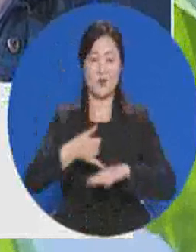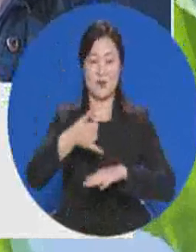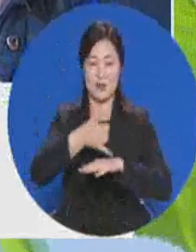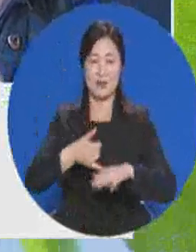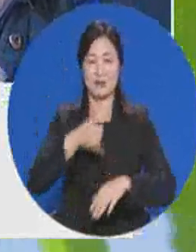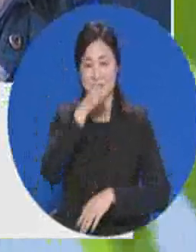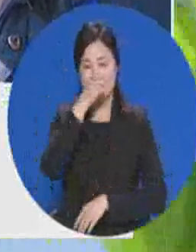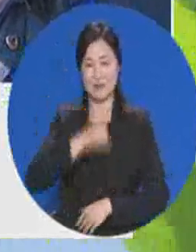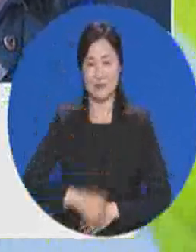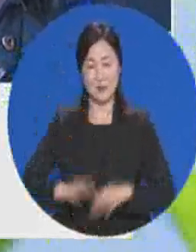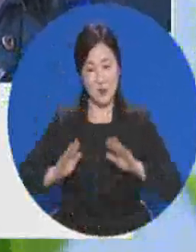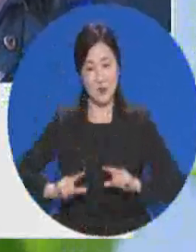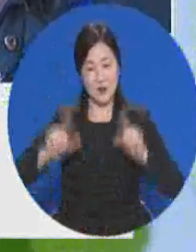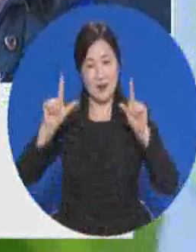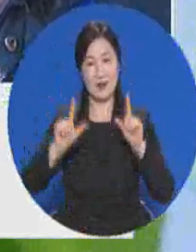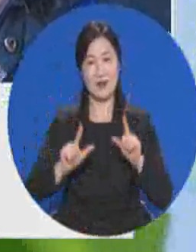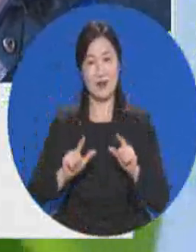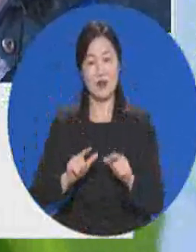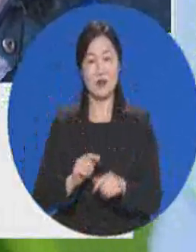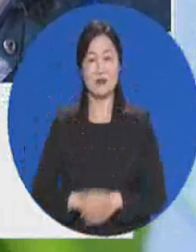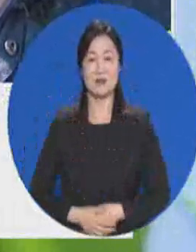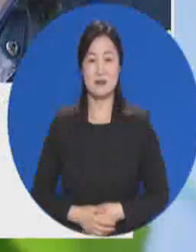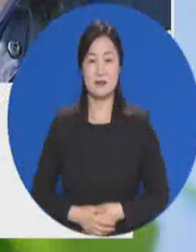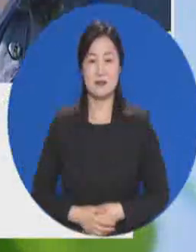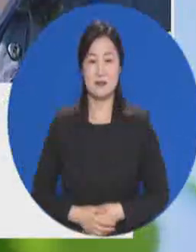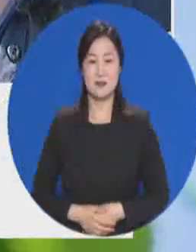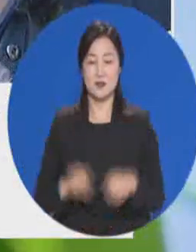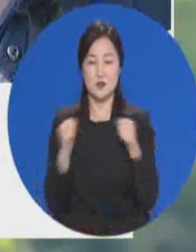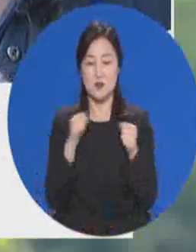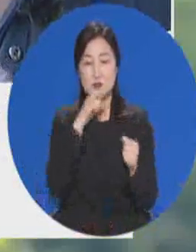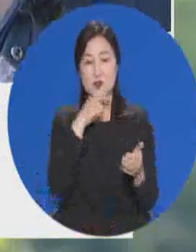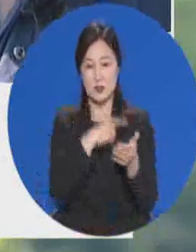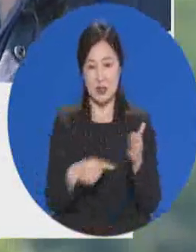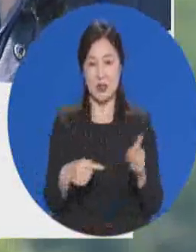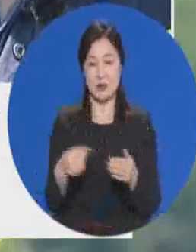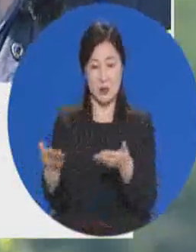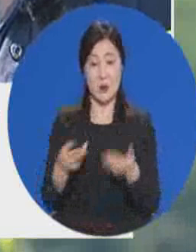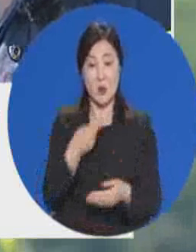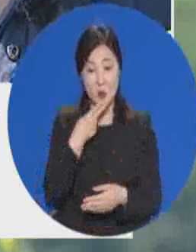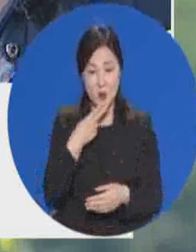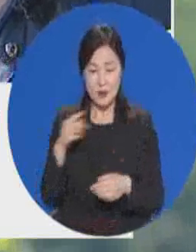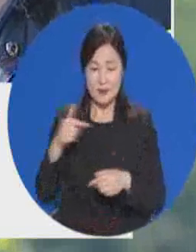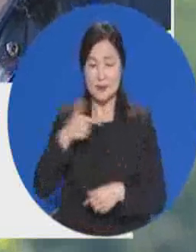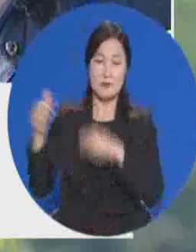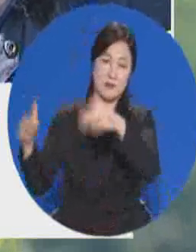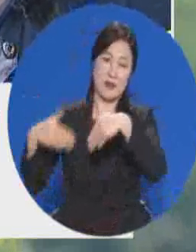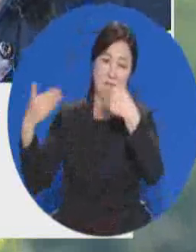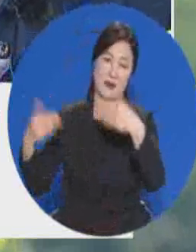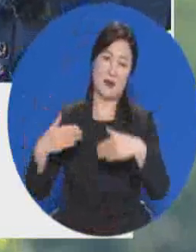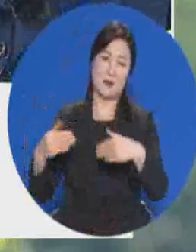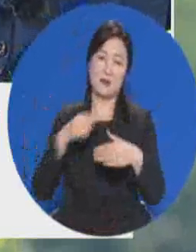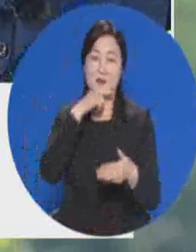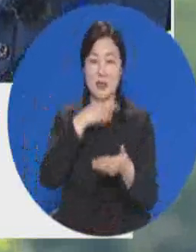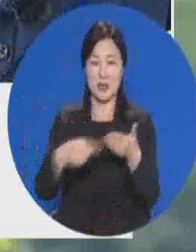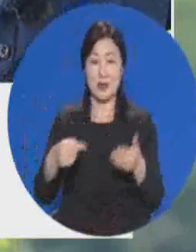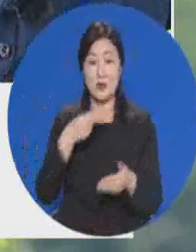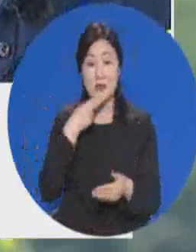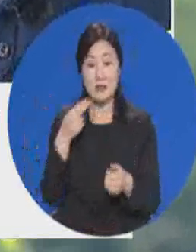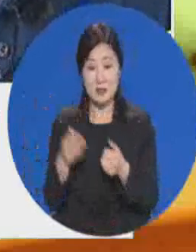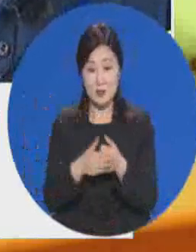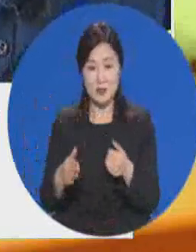짓는데 올해 같은 경우에는 그 냉해도 안 받고 큰 바람 풍해도 안 받았기